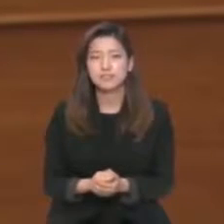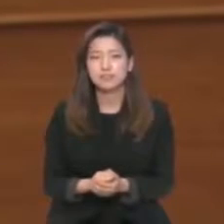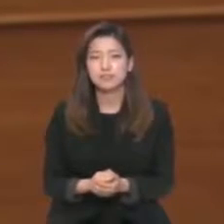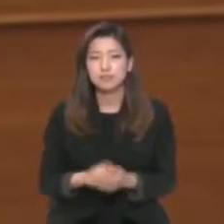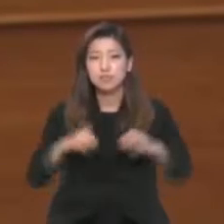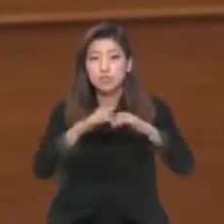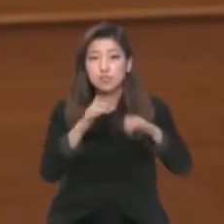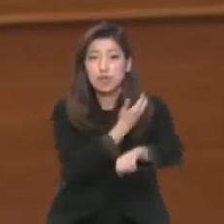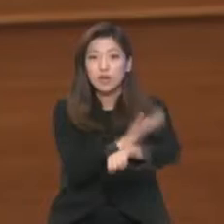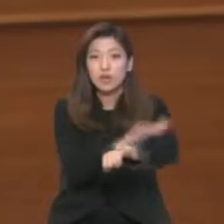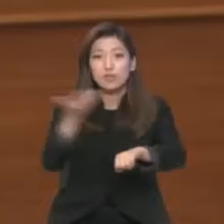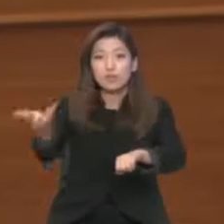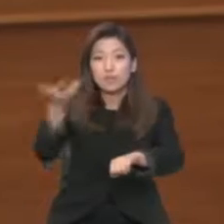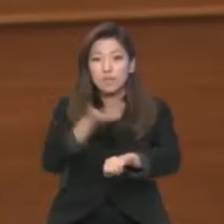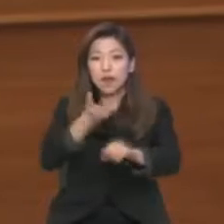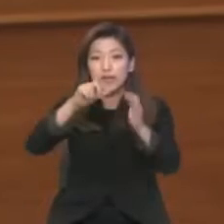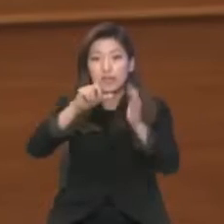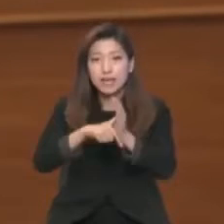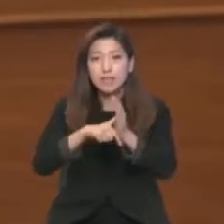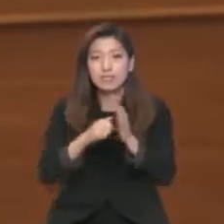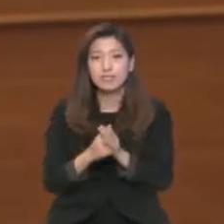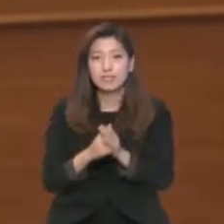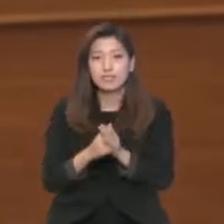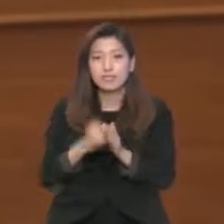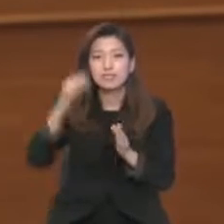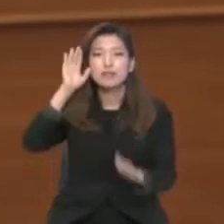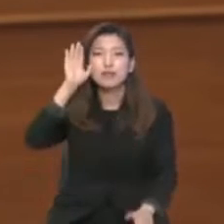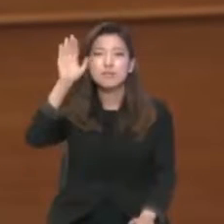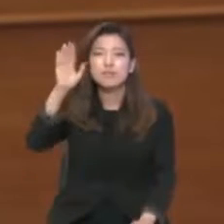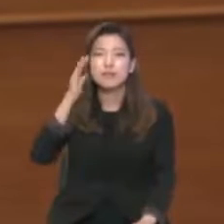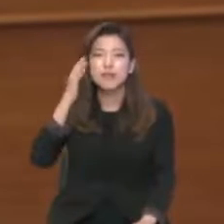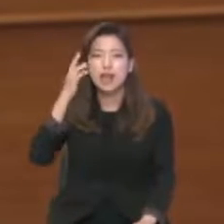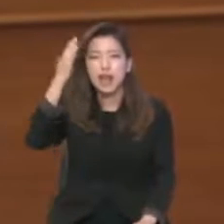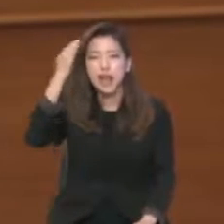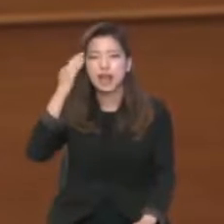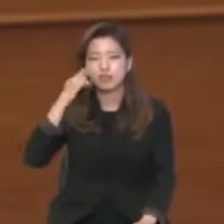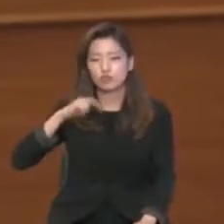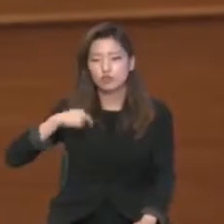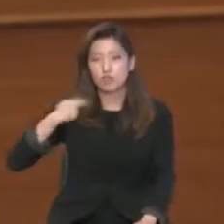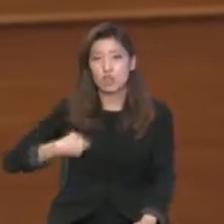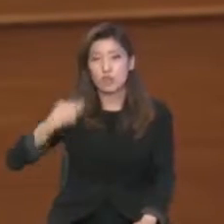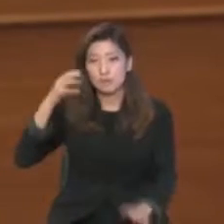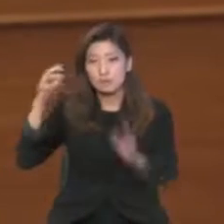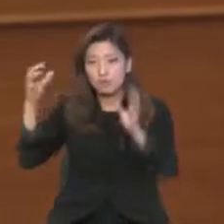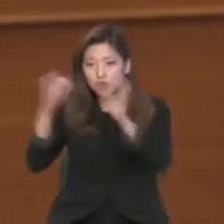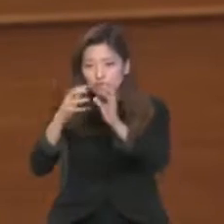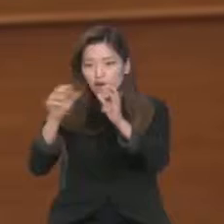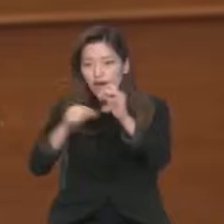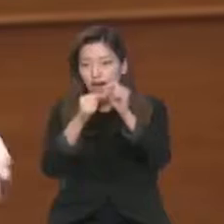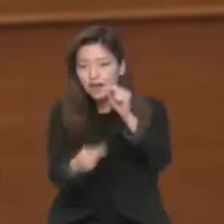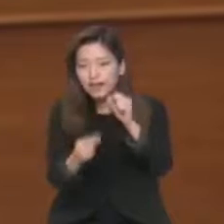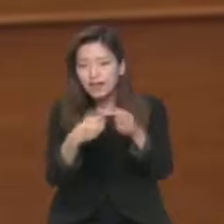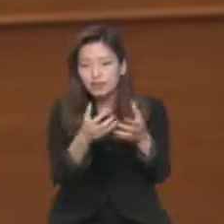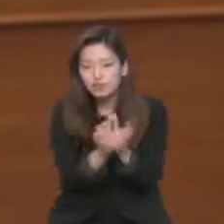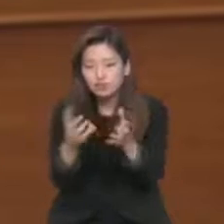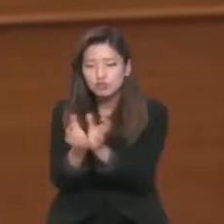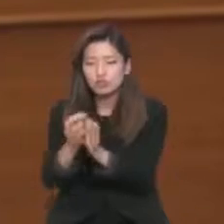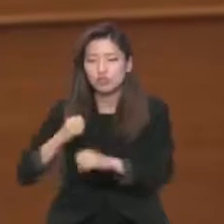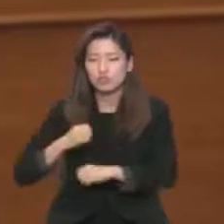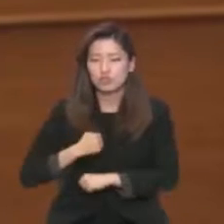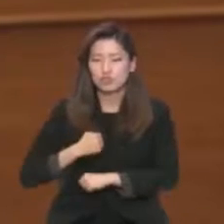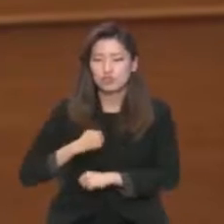개념이고 그 미래 연합사 예하에 각군 구성군이 있습니다. 지상